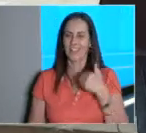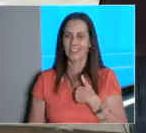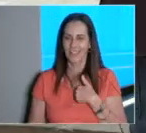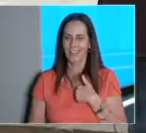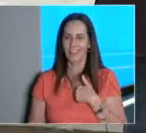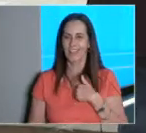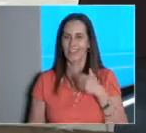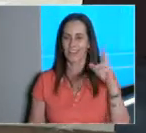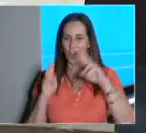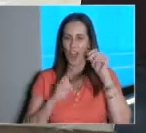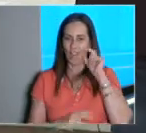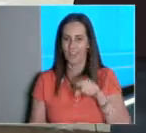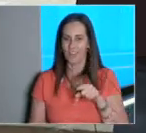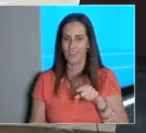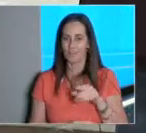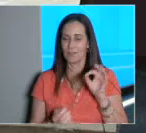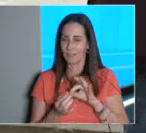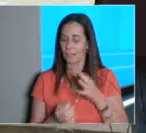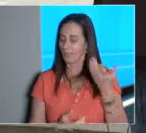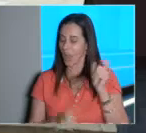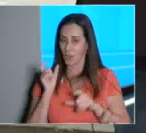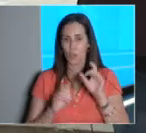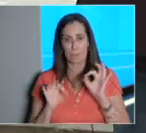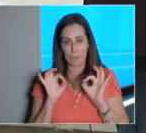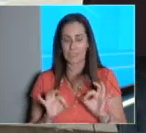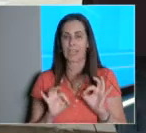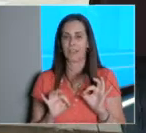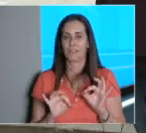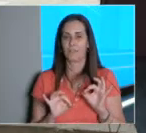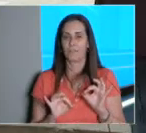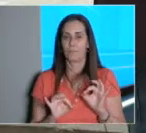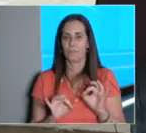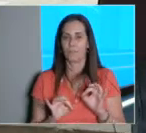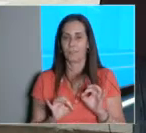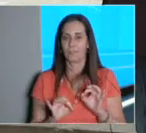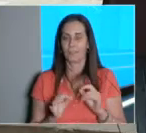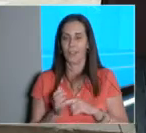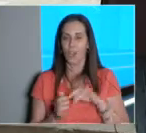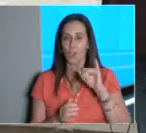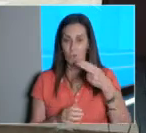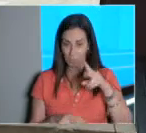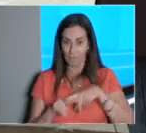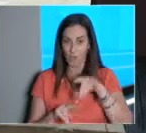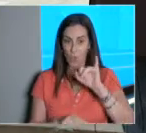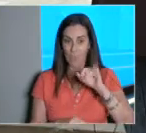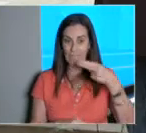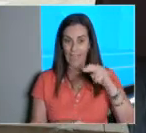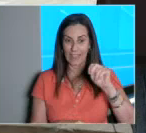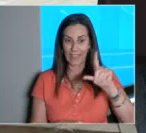הקובעת, כחול לבן, שזה בסך הכל אנשים בסדר. לא, אין להם... דווקא יועז הנדל זה שמפריע לך בתוך המפלגה